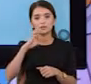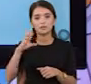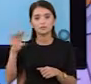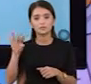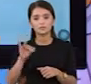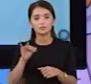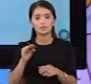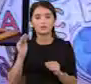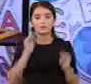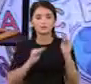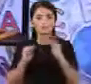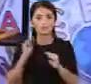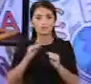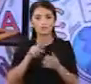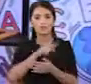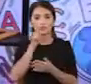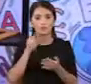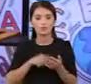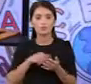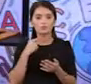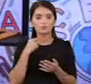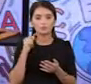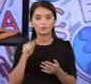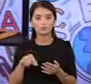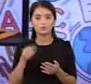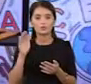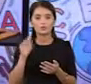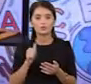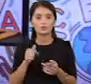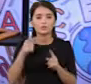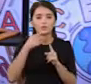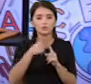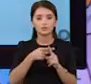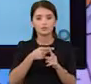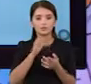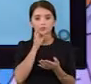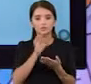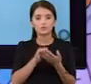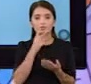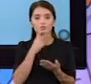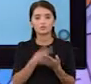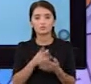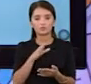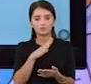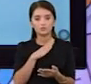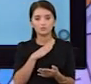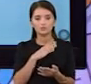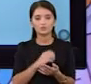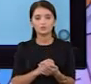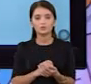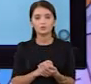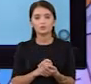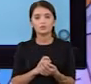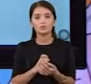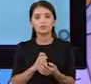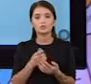va ular ustida noma'lum sonlar va yig'indini ko'rib turibsiz.